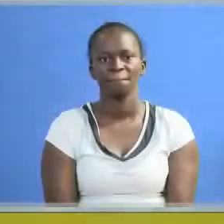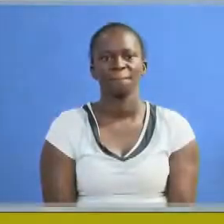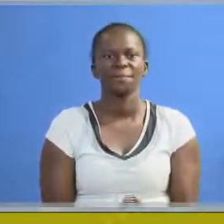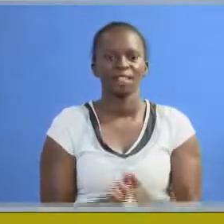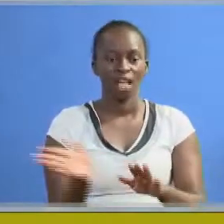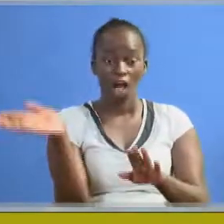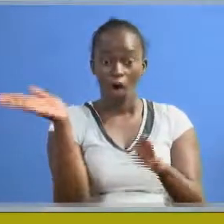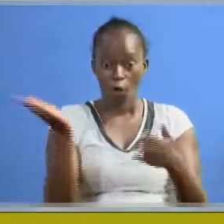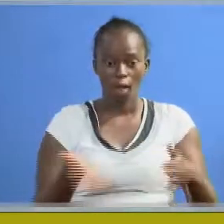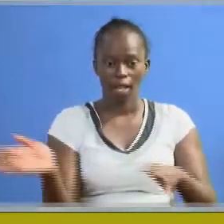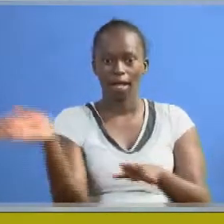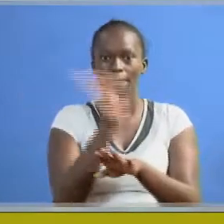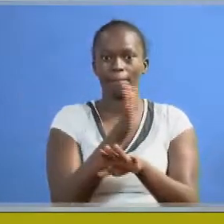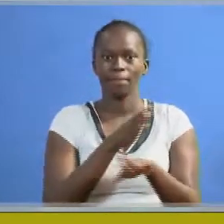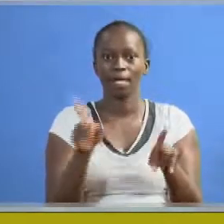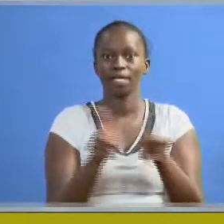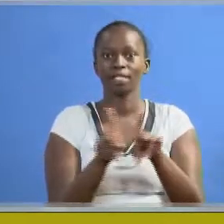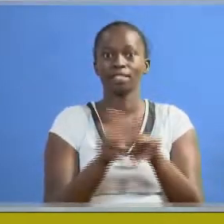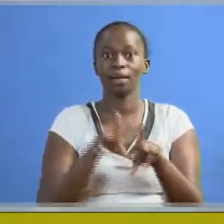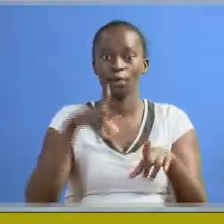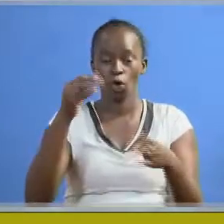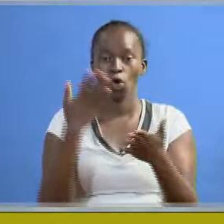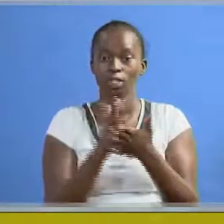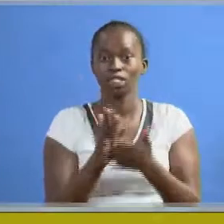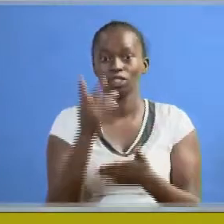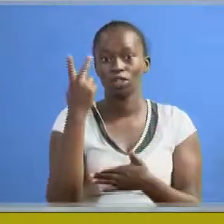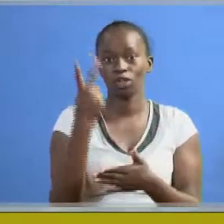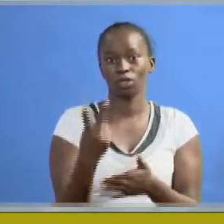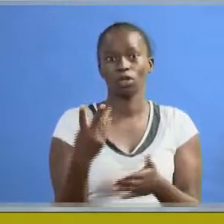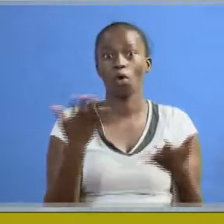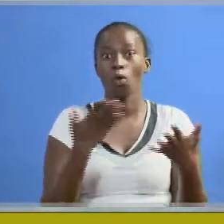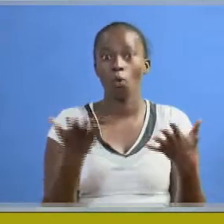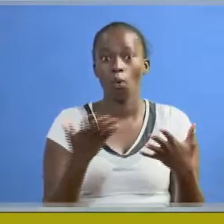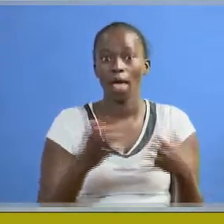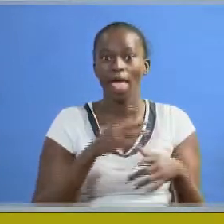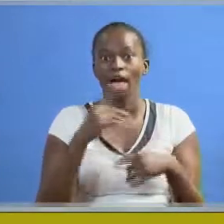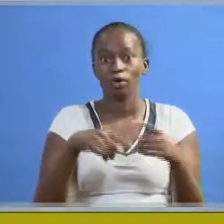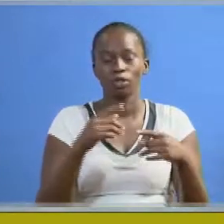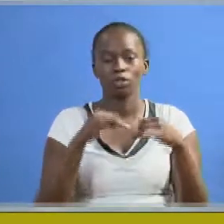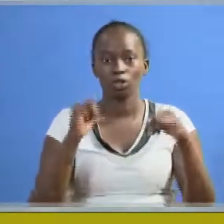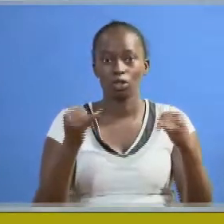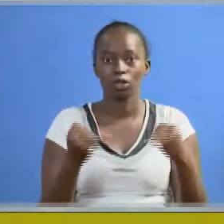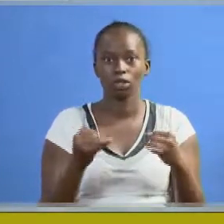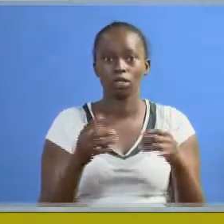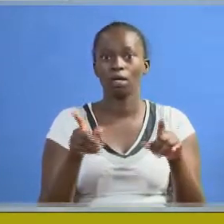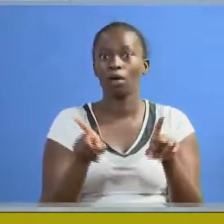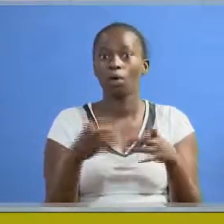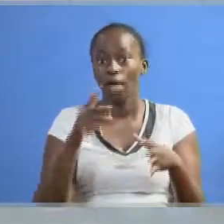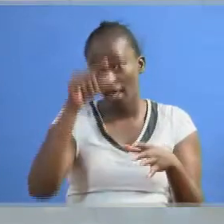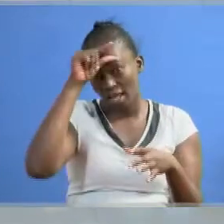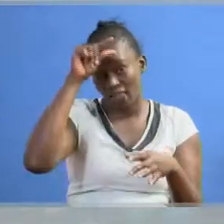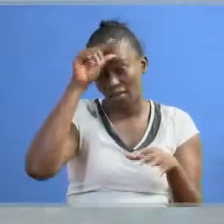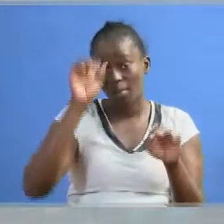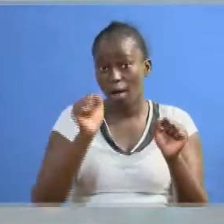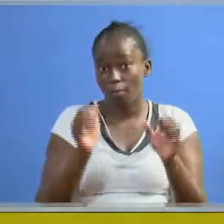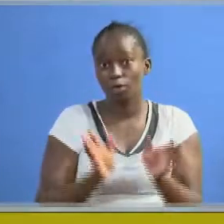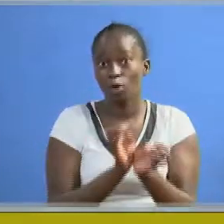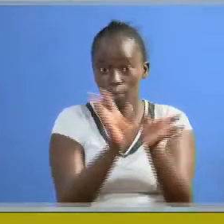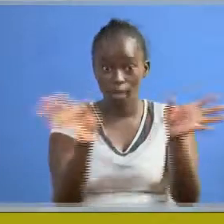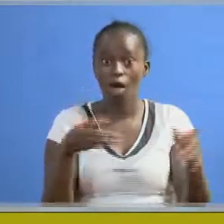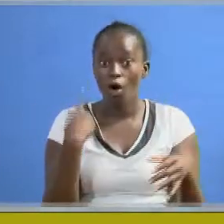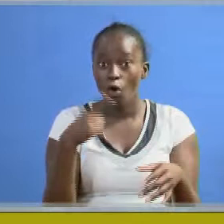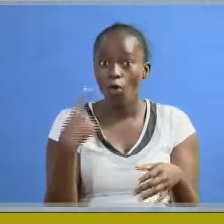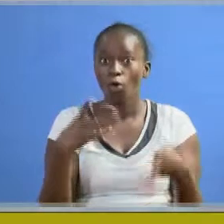Na mkaribu tena na tunaingia katika sehemu ya pili ya mizizi habari. Na tunaendelea na habari kuwa serikali itaweka wazi matokeo idadi ya